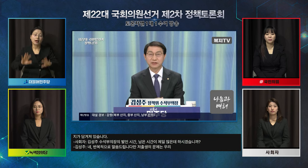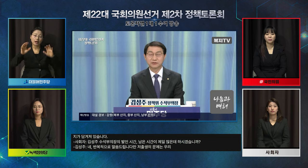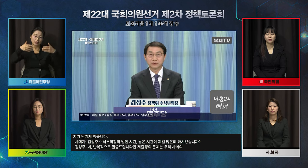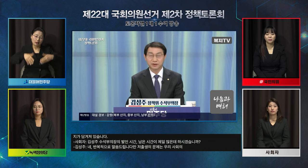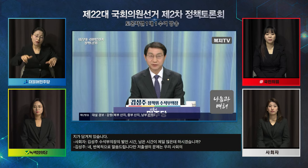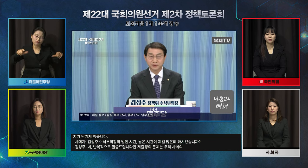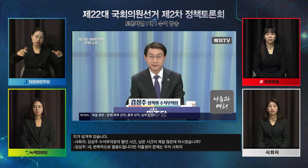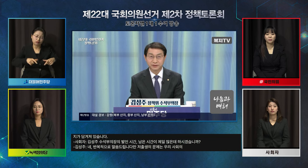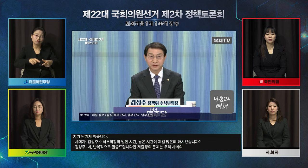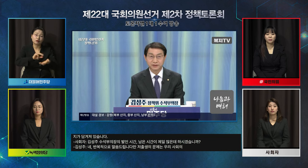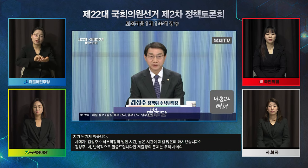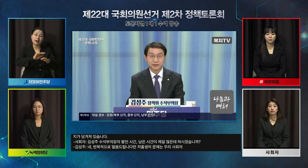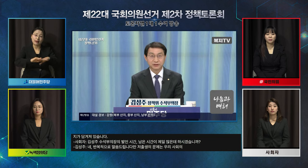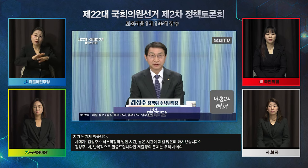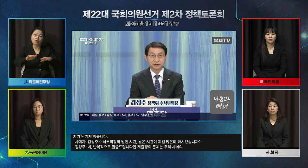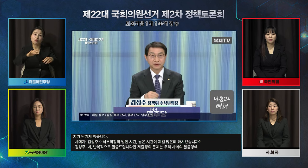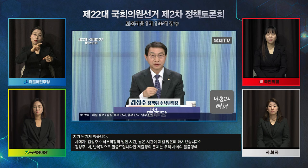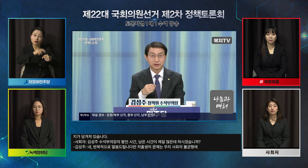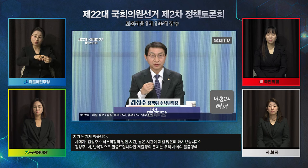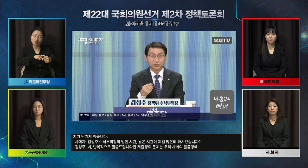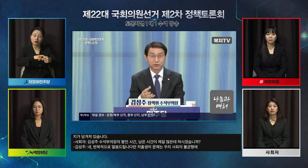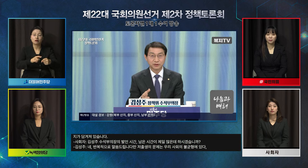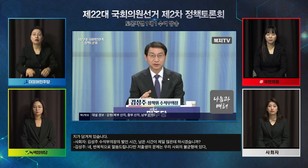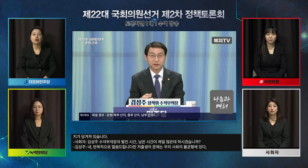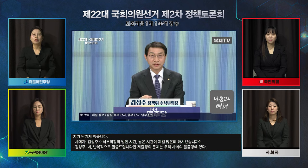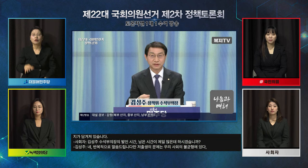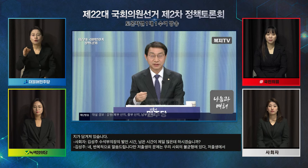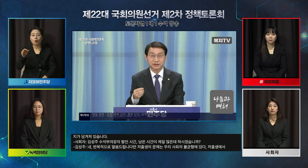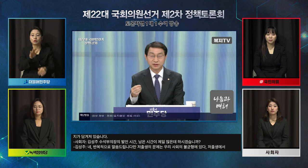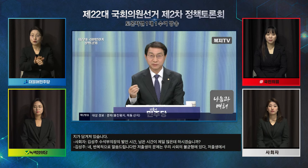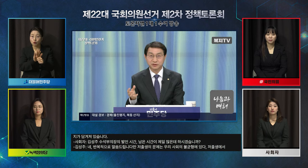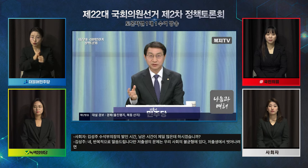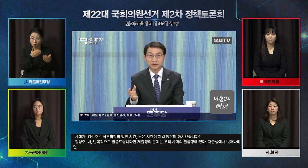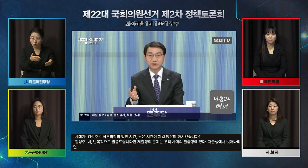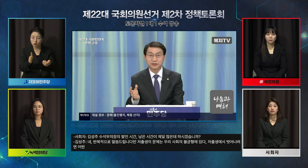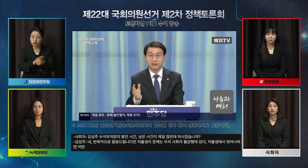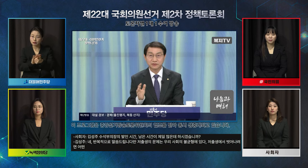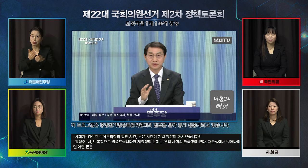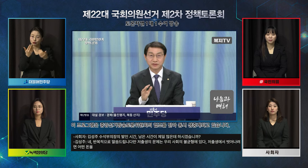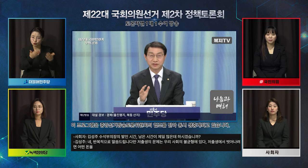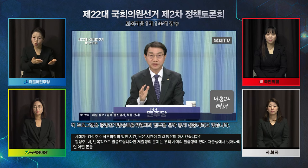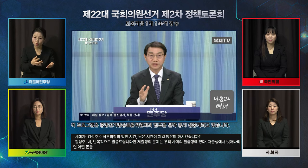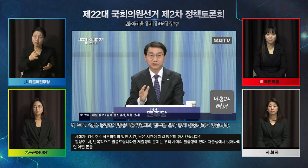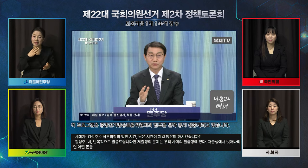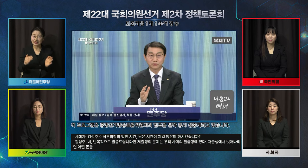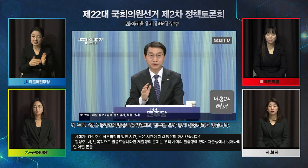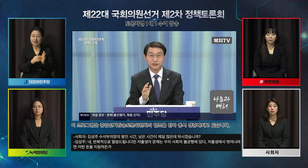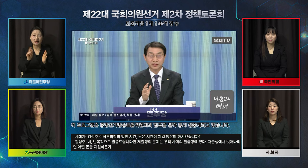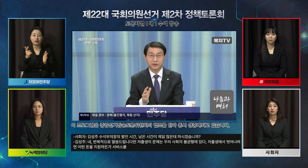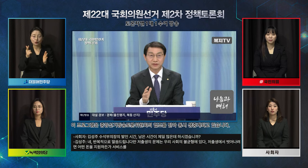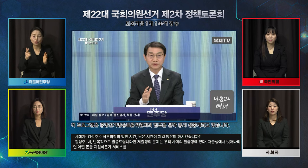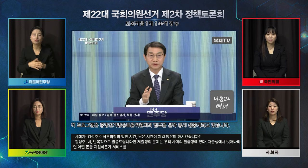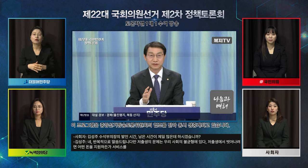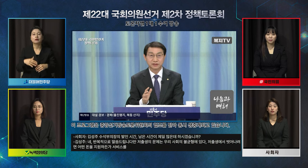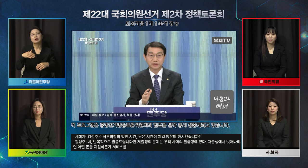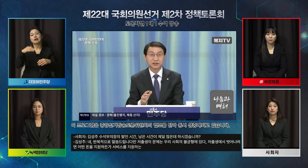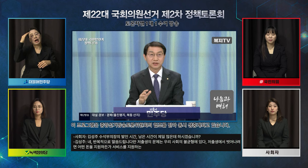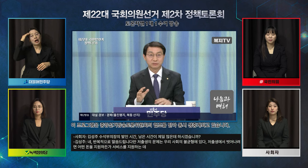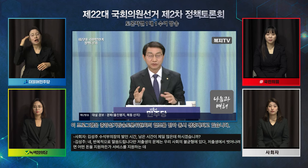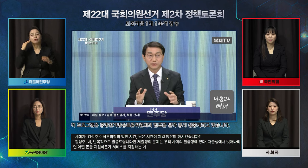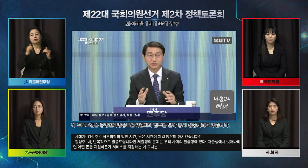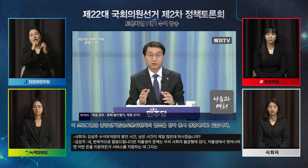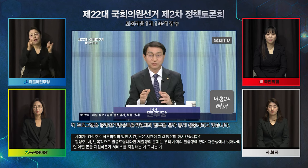벗어나려고 하면 어떤 돈을 지원하든가 서비스를 늘리는 차원에서 그치는 게 아니고 우리 사회를